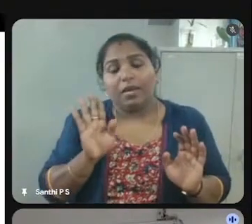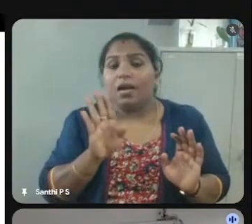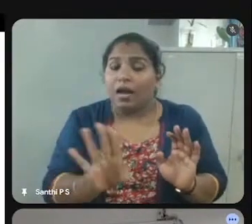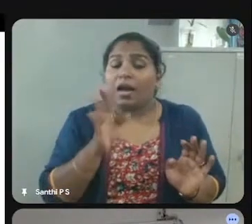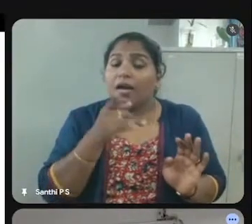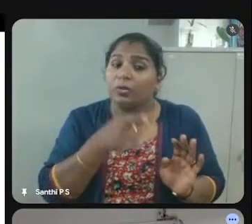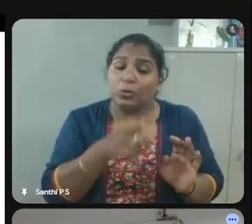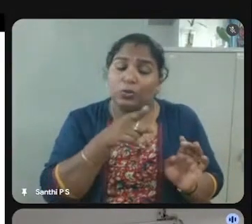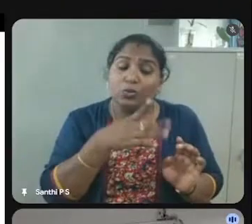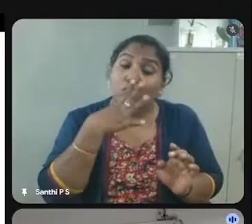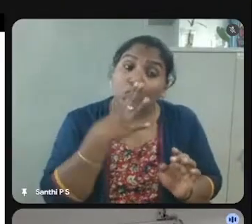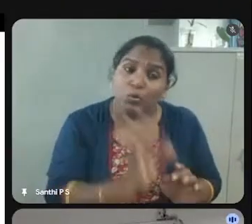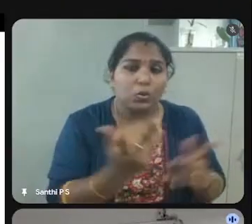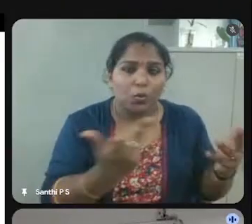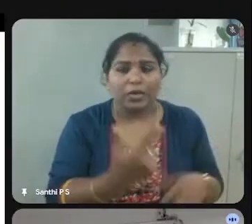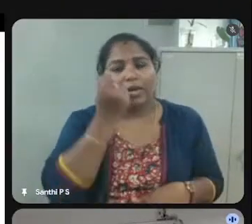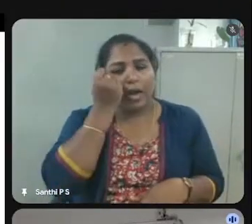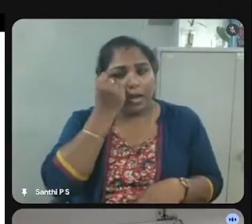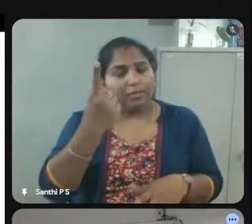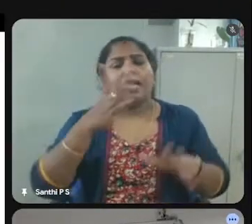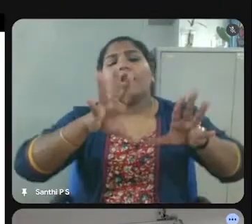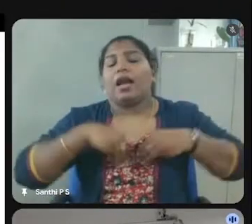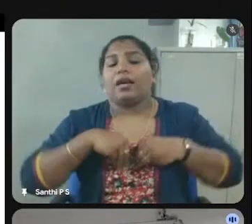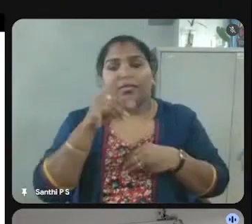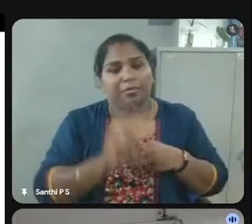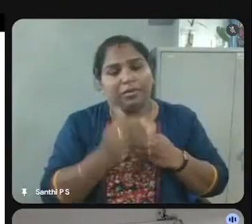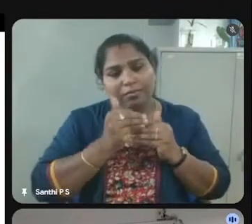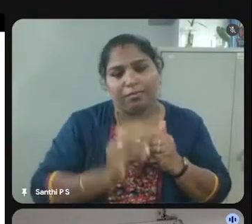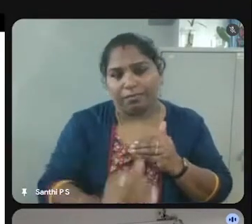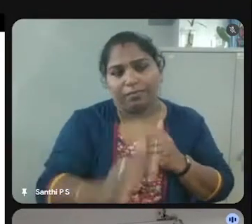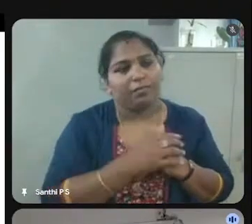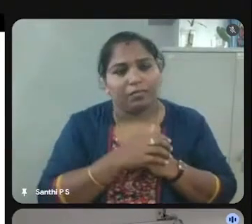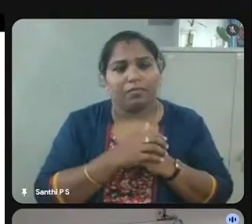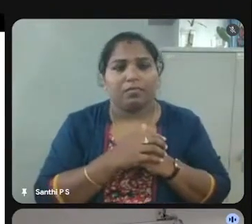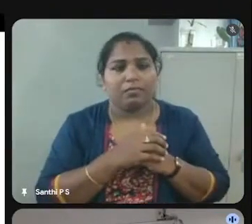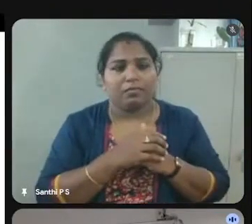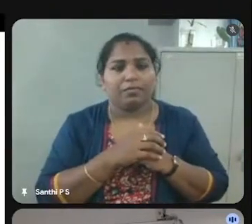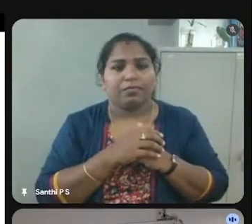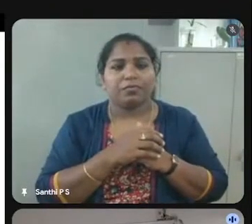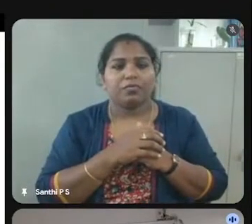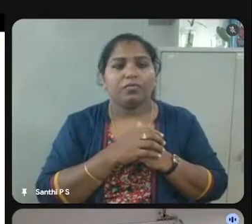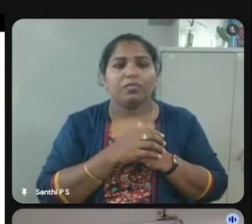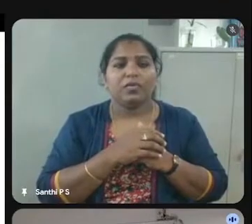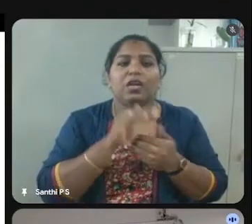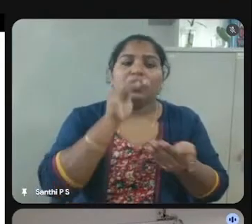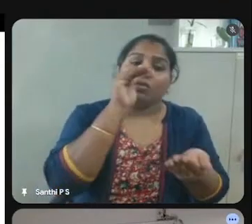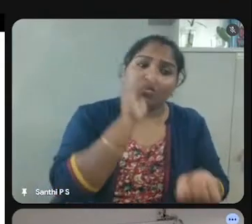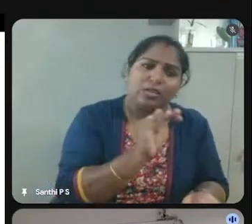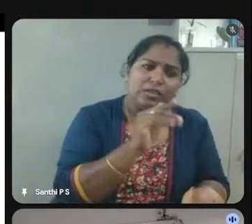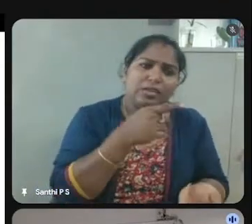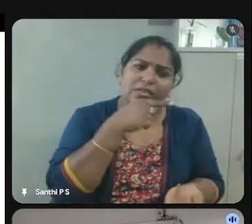നമ്മൾ എപ്പോഴും അംഗീകരിച്ചുകൊണ്ട് തന്നെ വേണം പോകാൻ. അതുപോലെ കുട്ടിയിൽ സ്വയം സഹായകരമാകുന്ന കഴിവുകൾ പ്രോത്സാഹിപ്പിക്കുക എന്ന് പറഞ്ഞു.